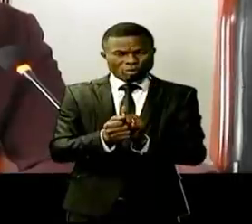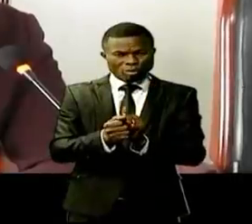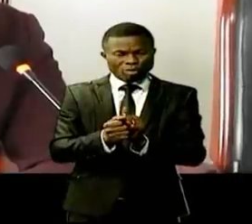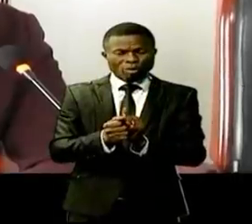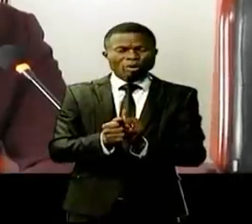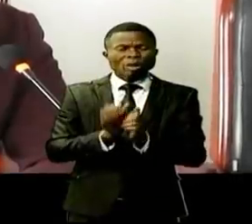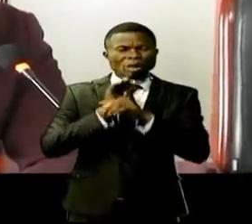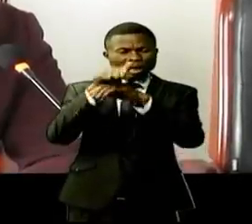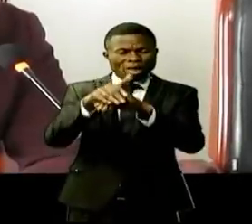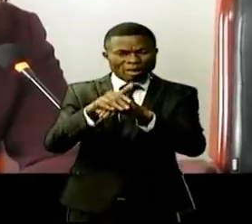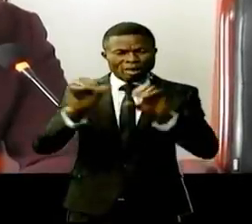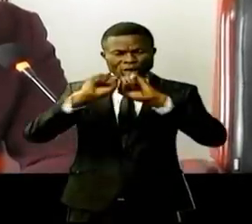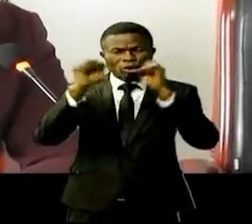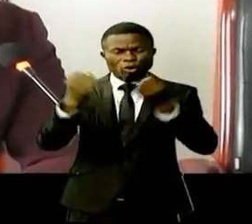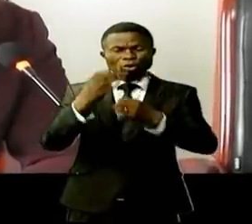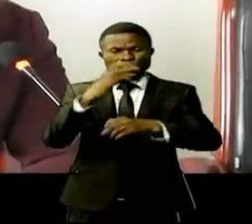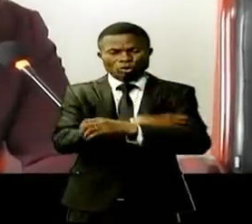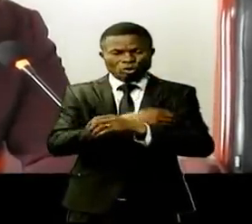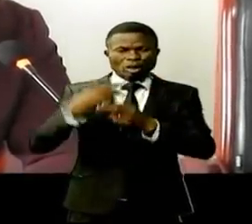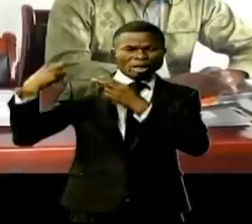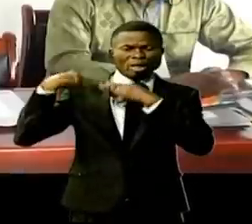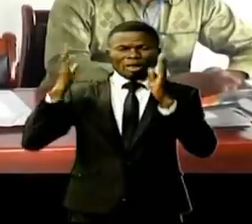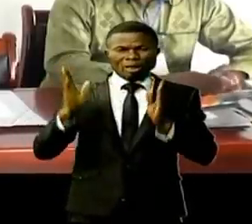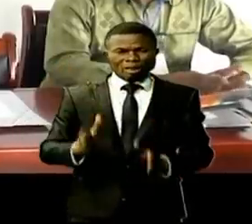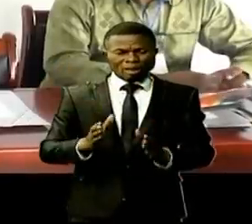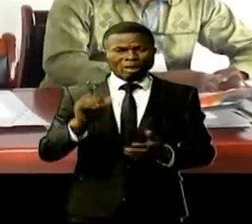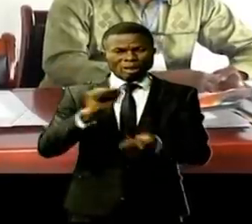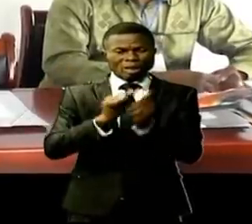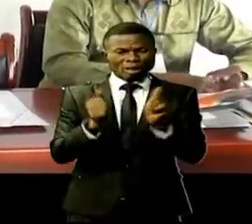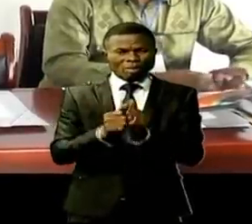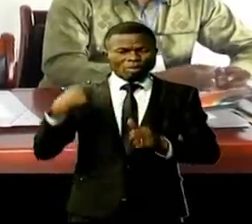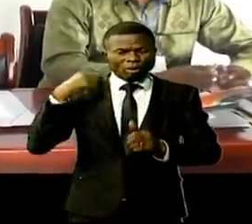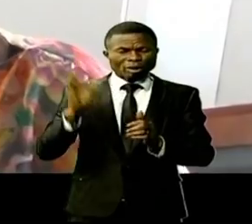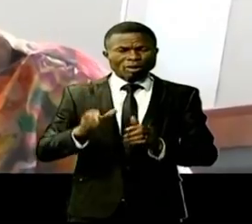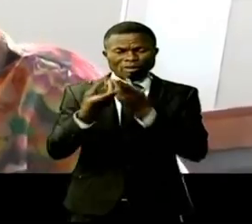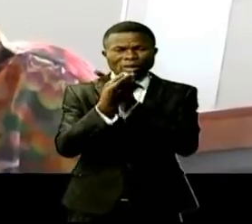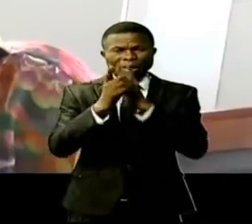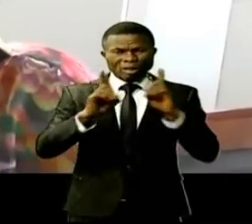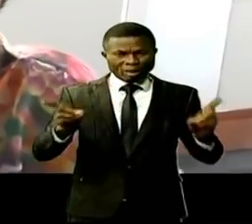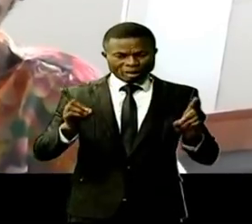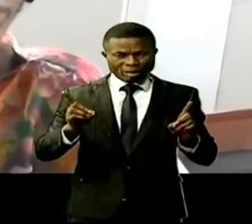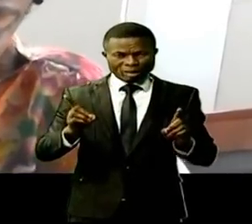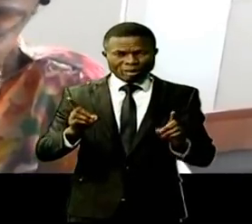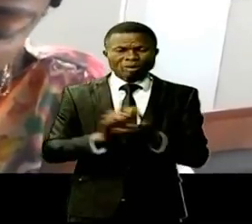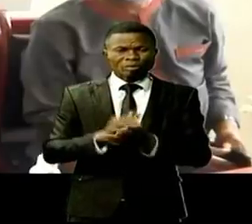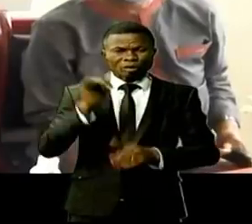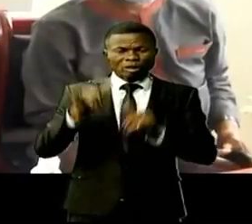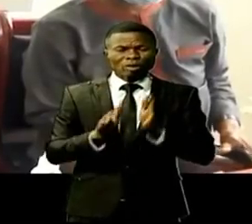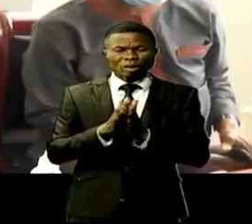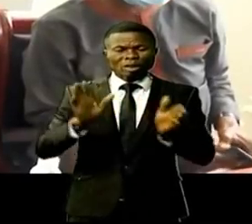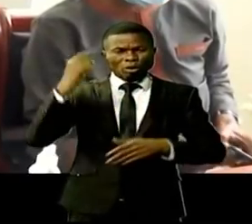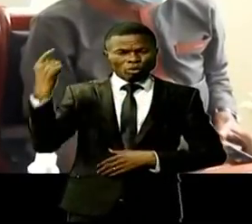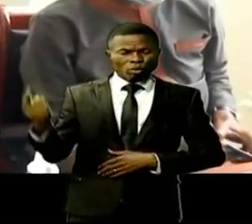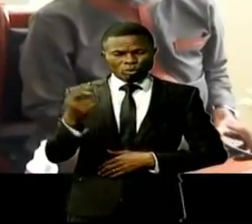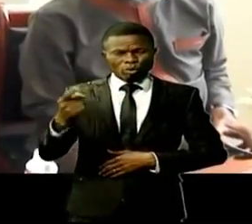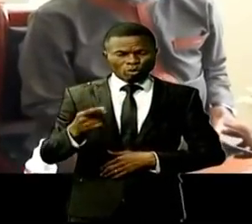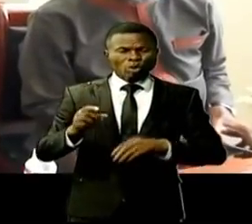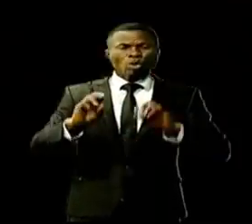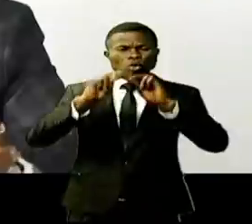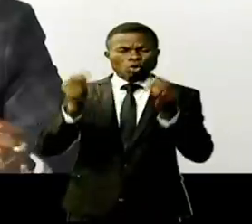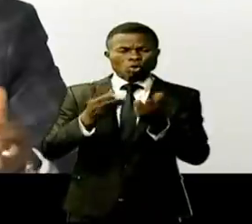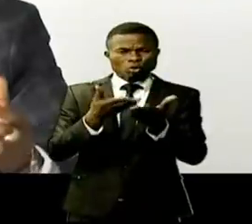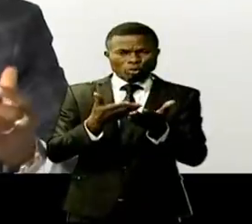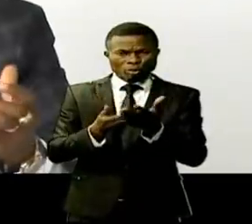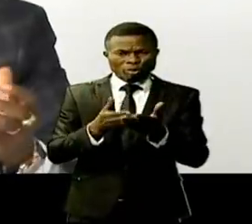toutes sur une société civile autonome face aux enjeux de gouvernance démocratique, a dit le secrétaire permanent de l'AETA, Jérôme